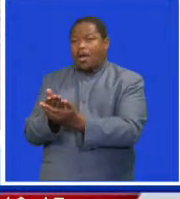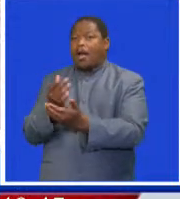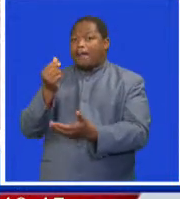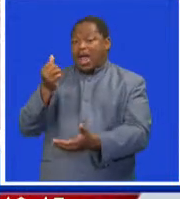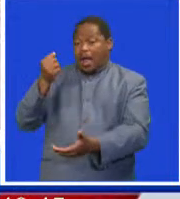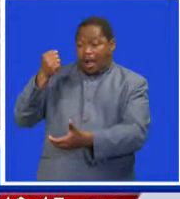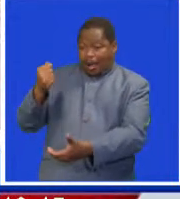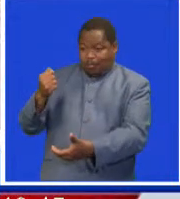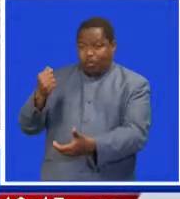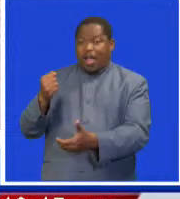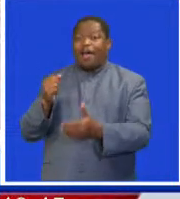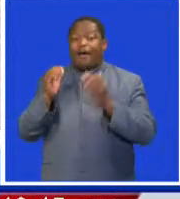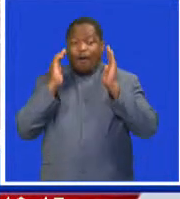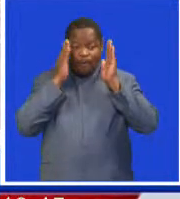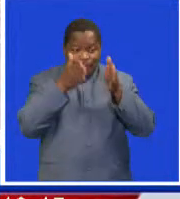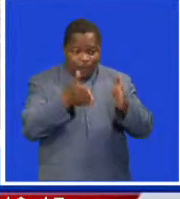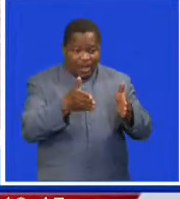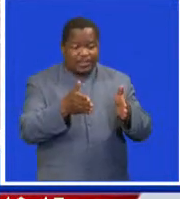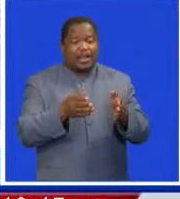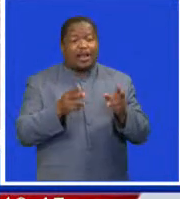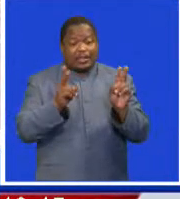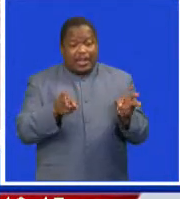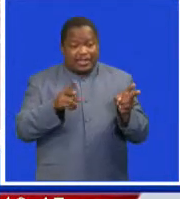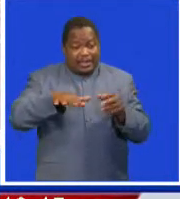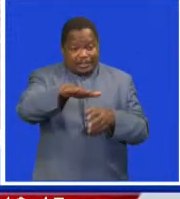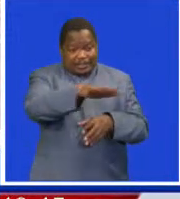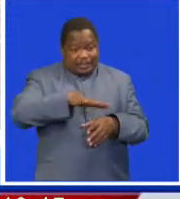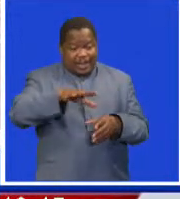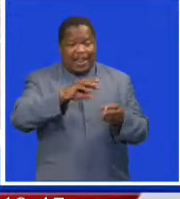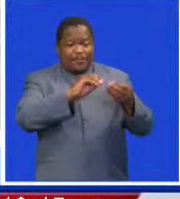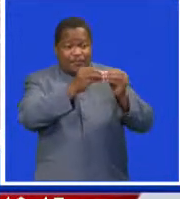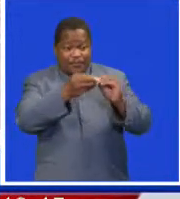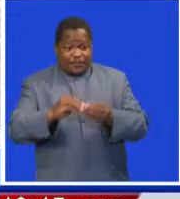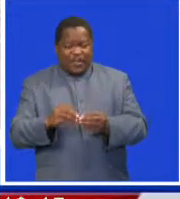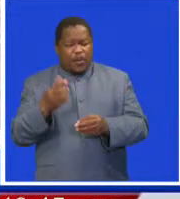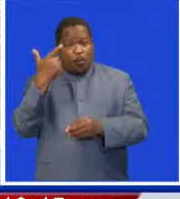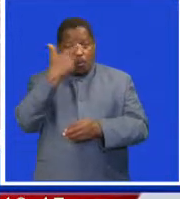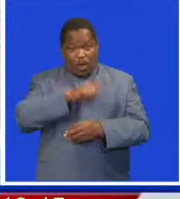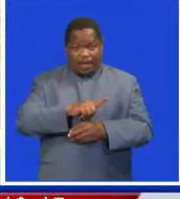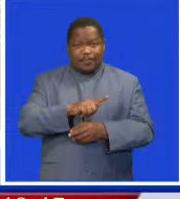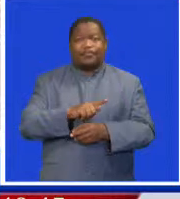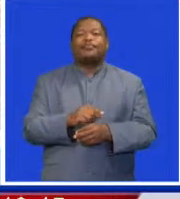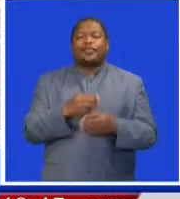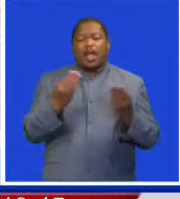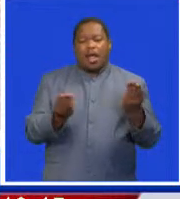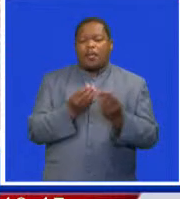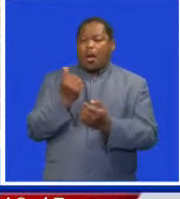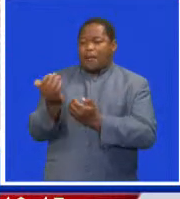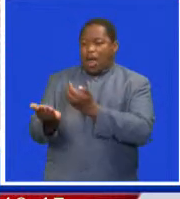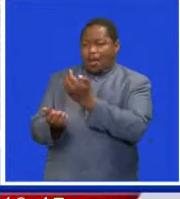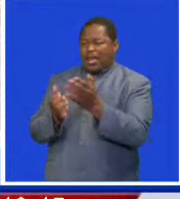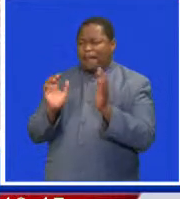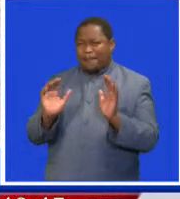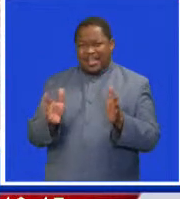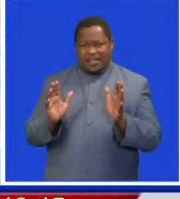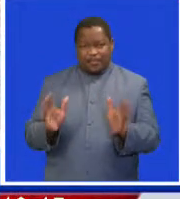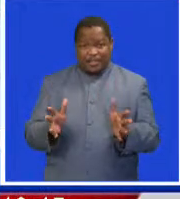ingileyo lesihlobile angeduli kwamashumi lasihlanu 50 kanoku vete ngumxhumanisi waleli bandla belusile Mhlanga.